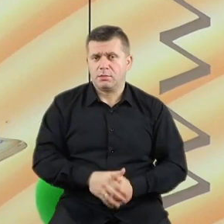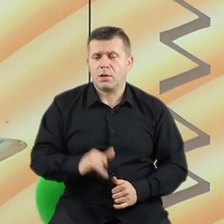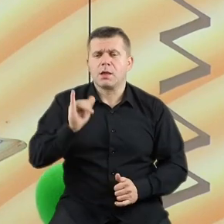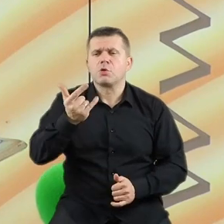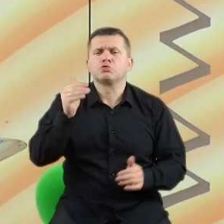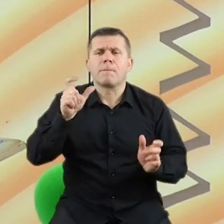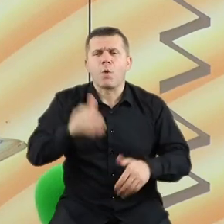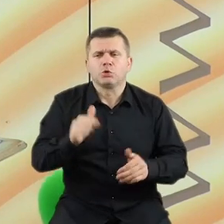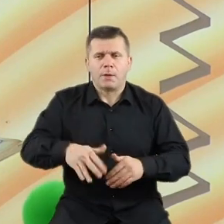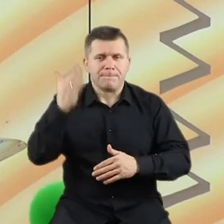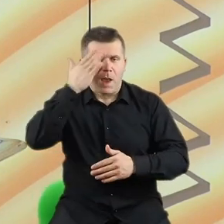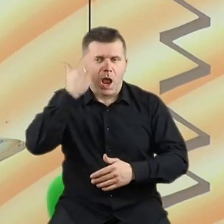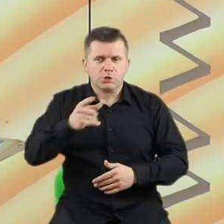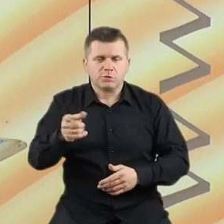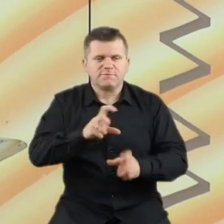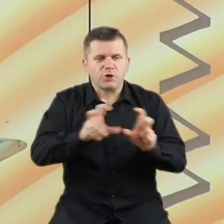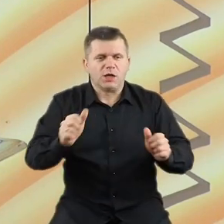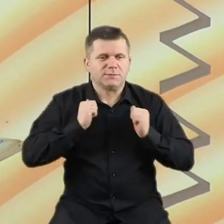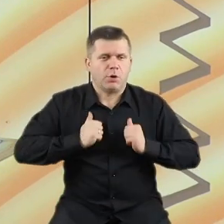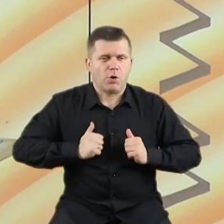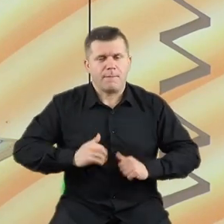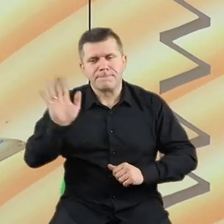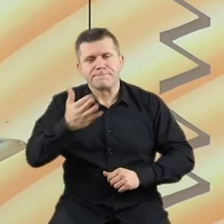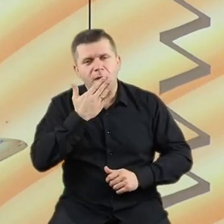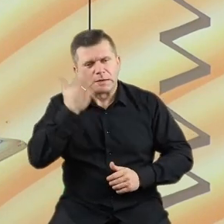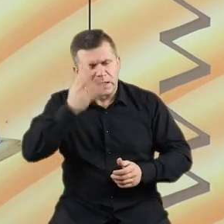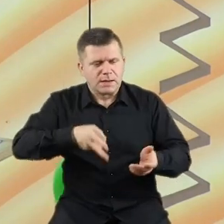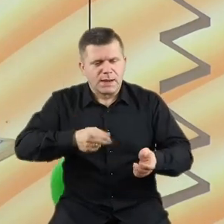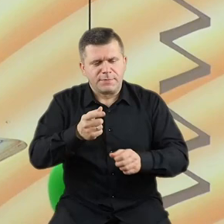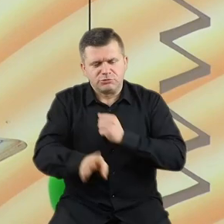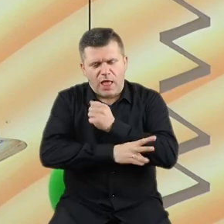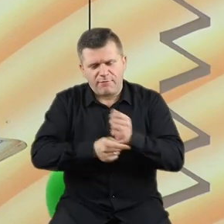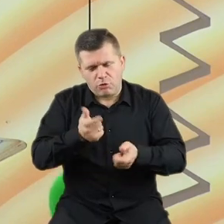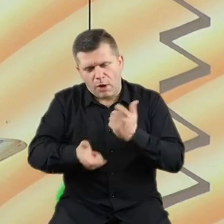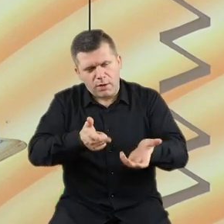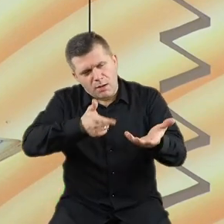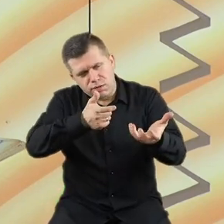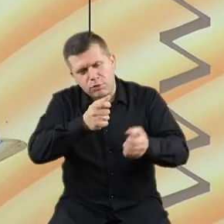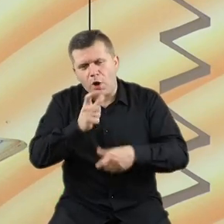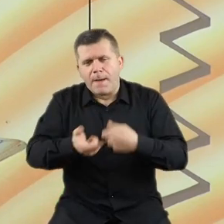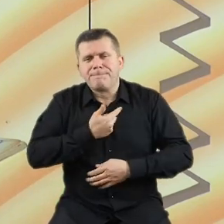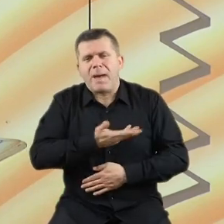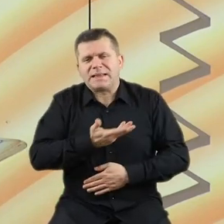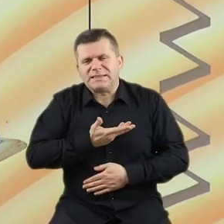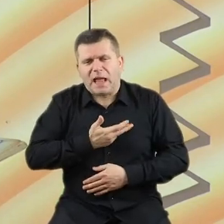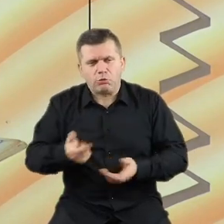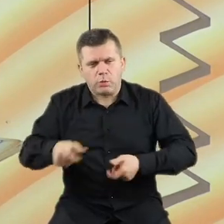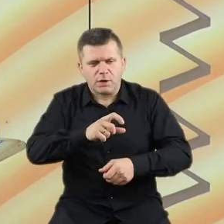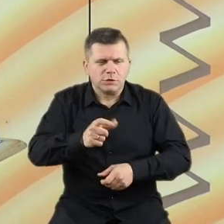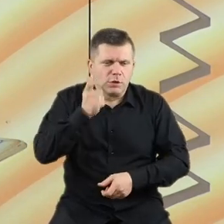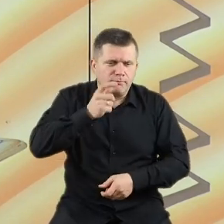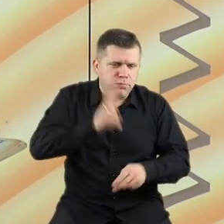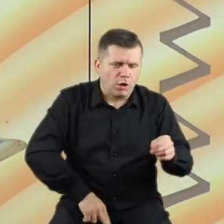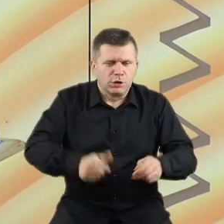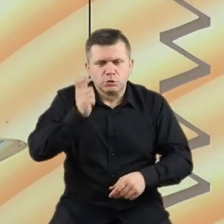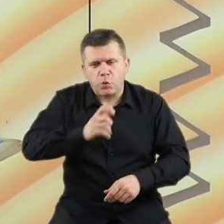marzą tacy chłopacy nawet w czasie pokoju? No, żeby strzelać, żeby zrobić sobie karabin z patyka, żeby się bawić w partyzantów, policjantów, złodziei, ale zawsze jest jakiś taki